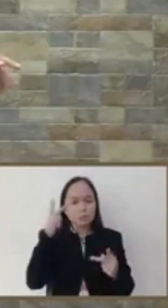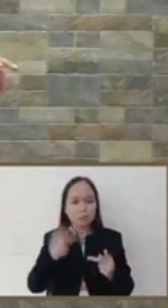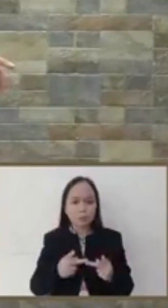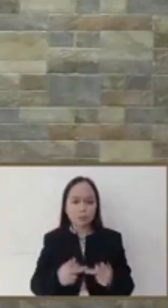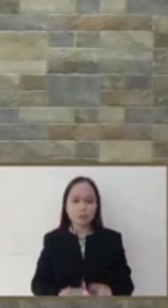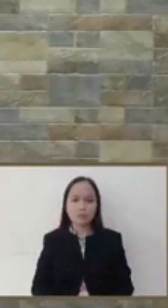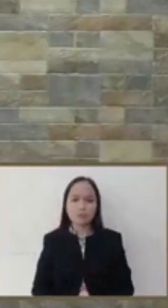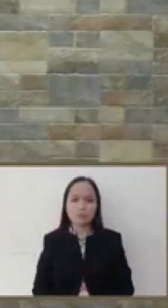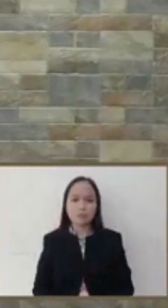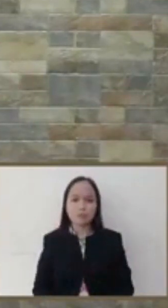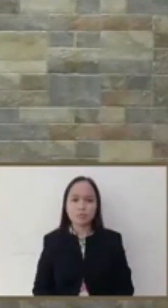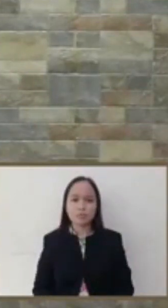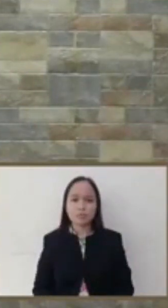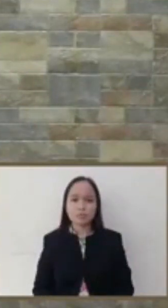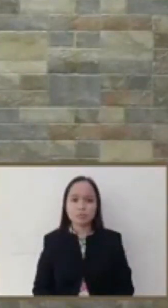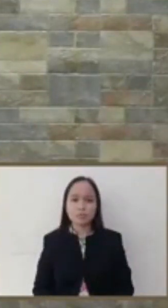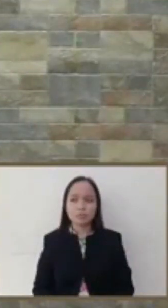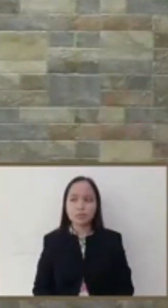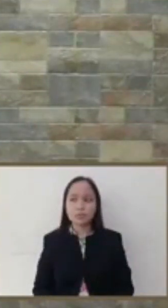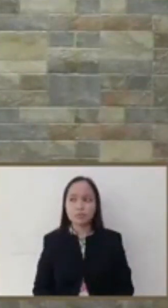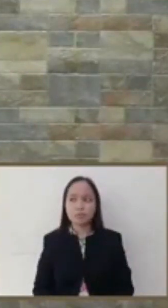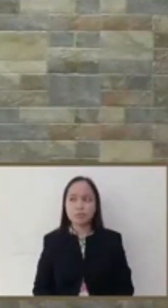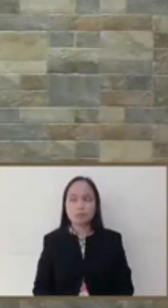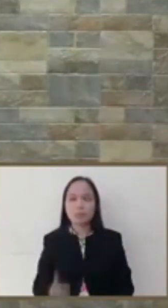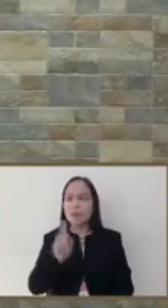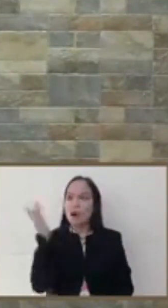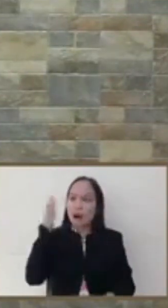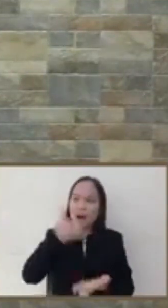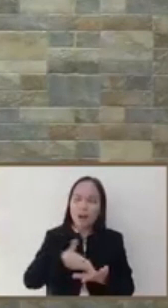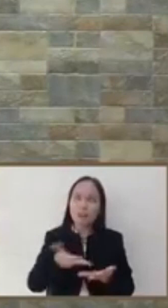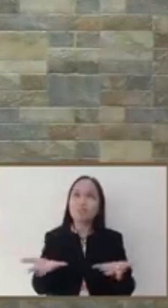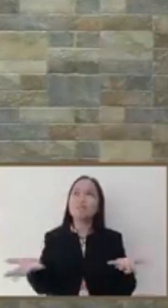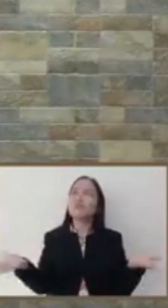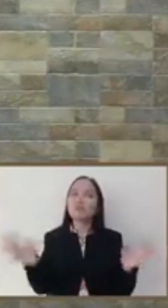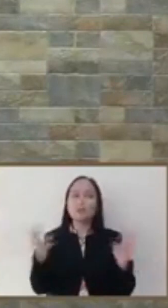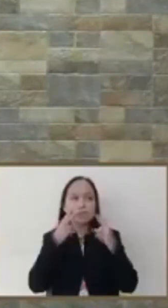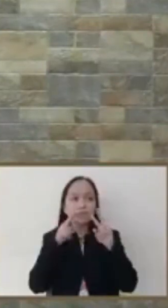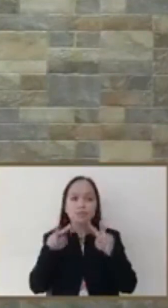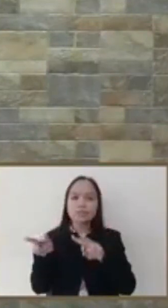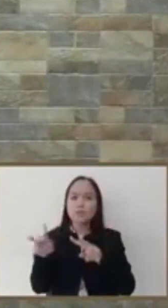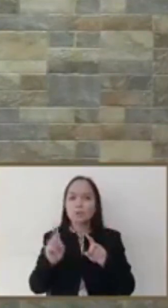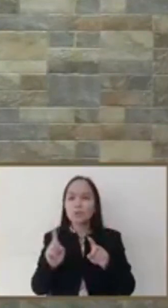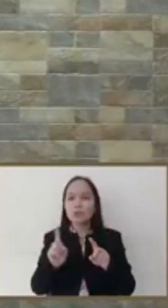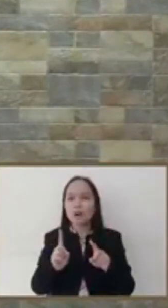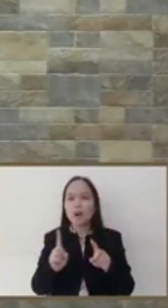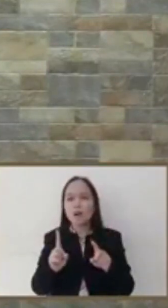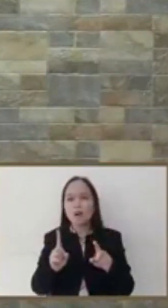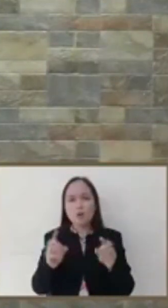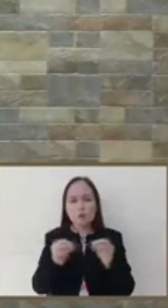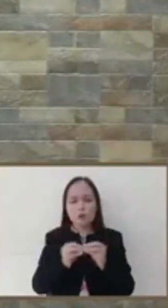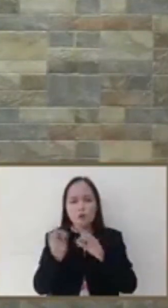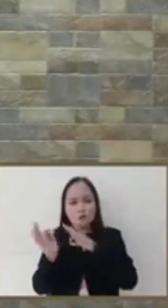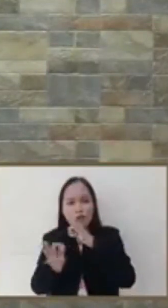See, ano na yung inabot ninyo? Eto na. Eto na yung inabot ninyo. Ano na? More on